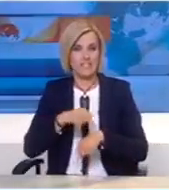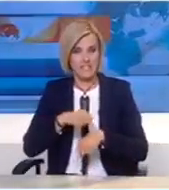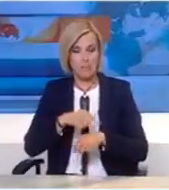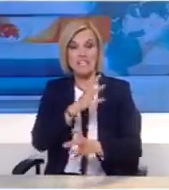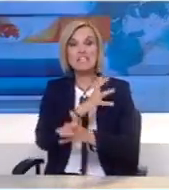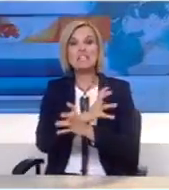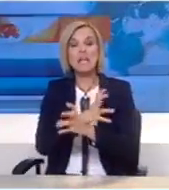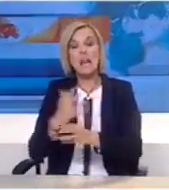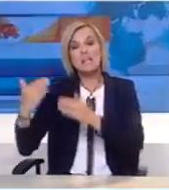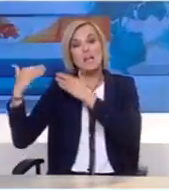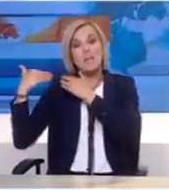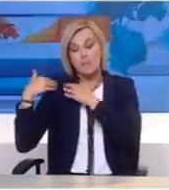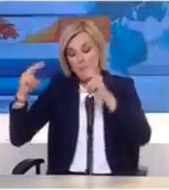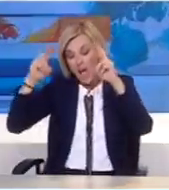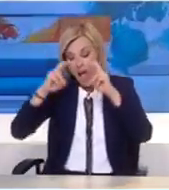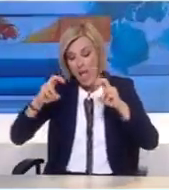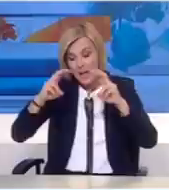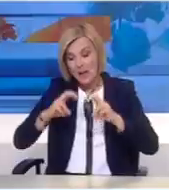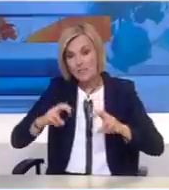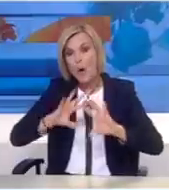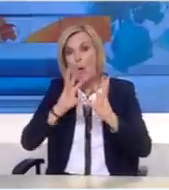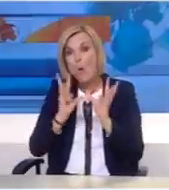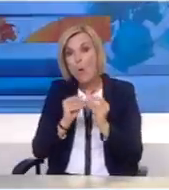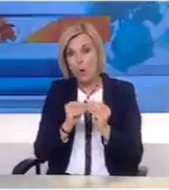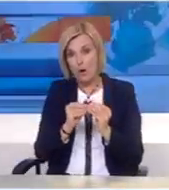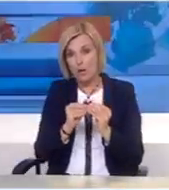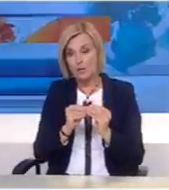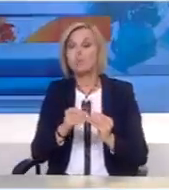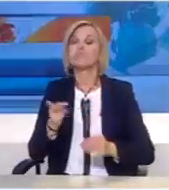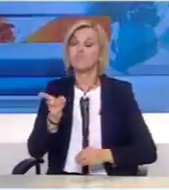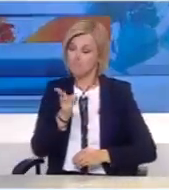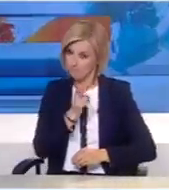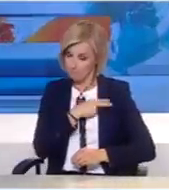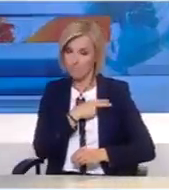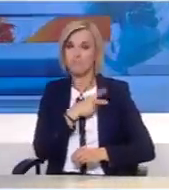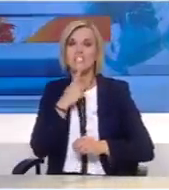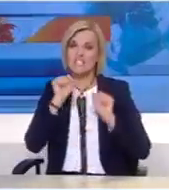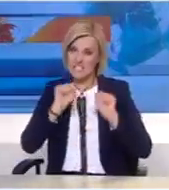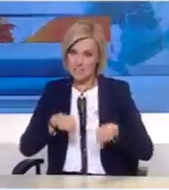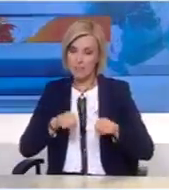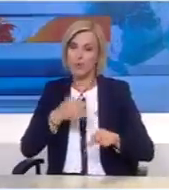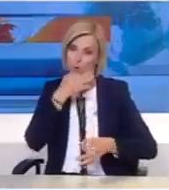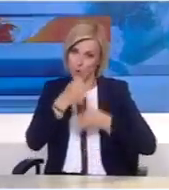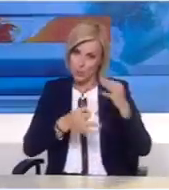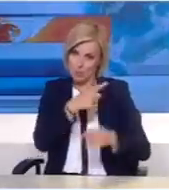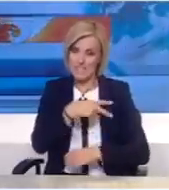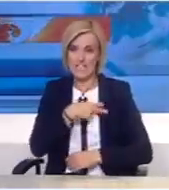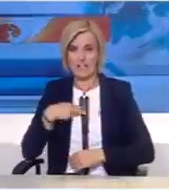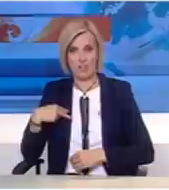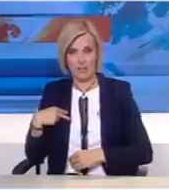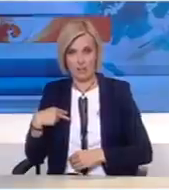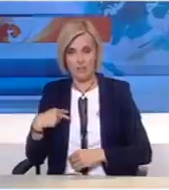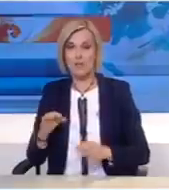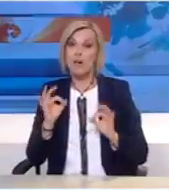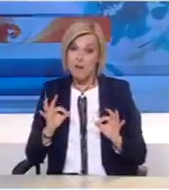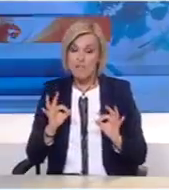εισαγγελέα. Υπογραμμίζω κάθε λέξη από αυτά που ανέφερε ο κύριος καθηγητής. Παρά τα αυτά, βεβαίως και μας απασχολεί το